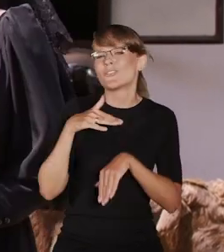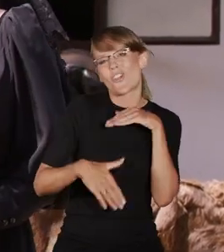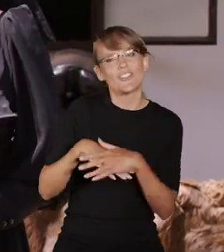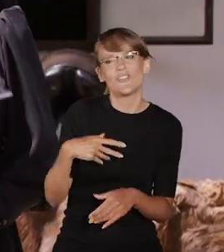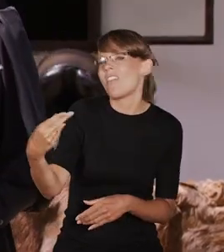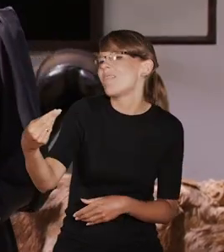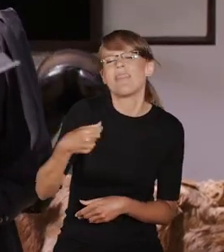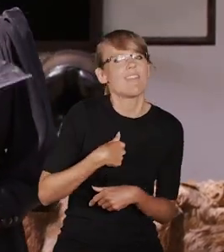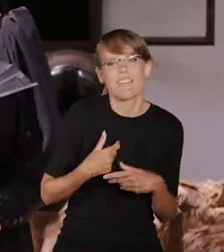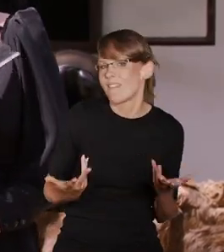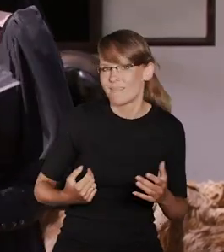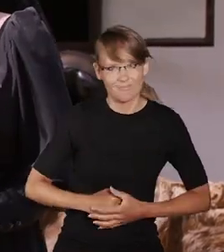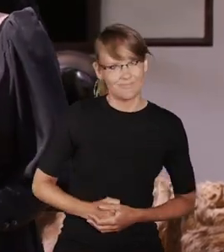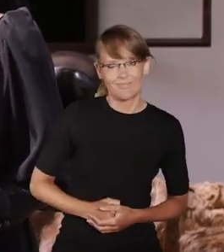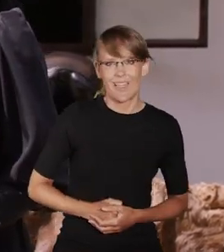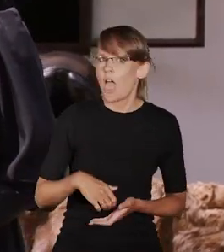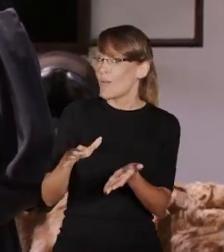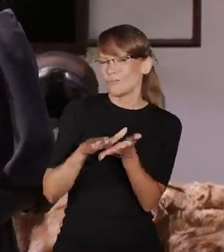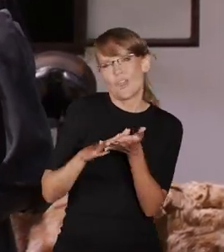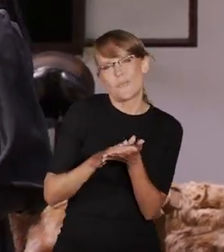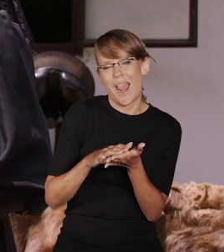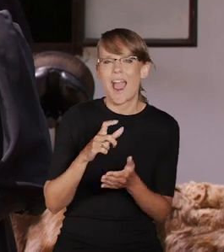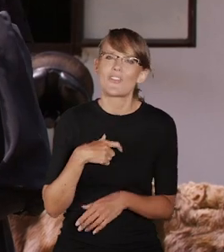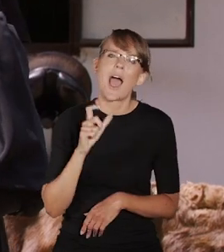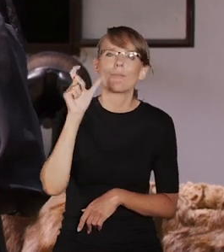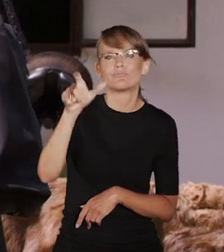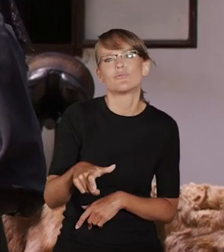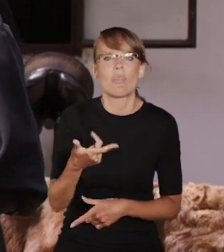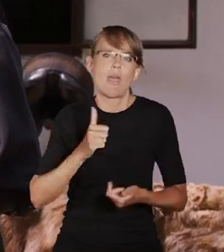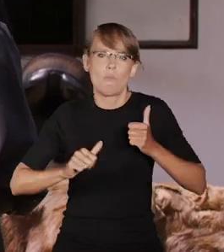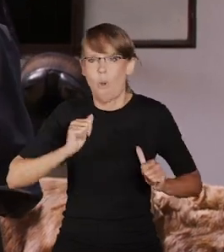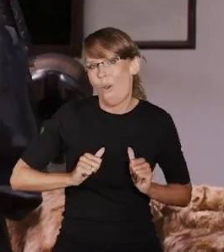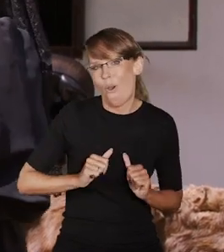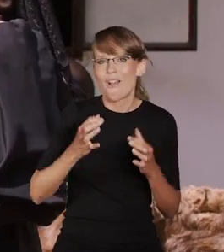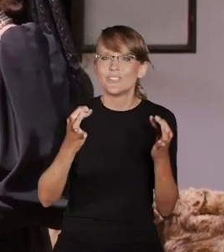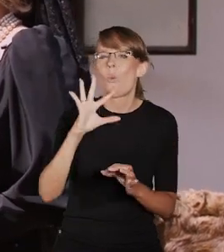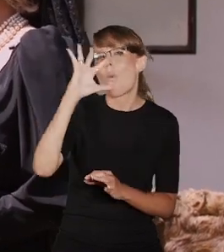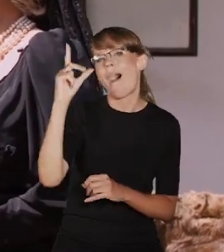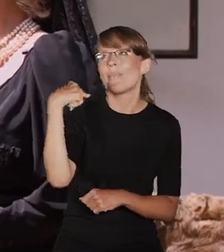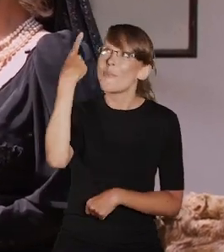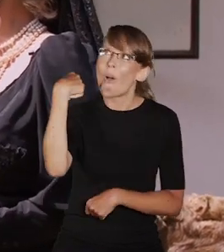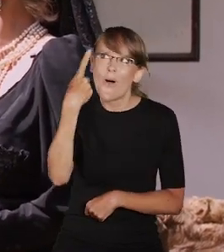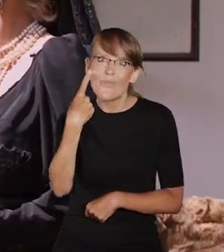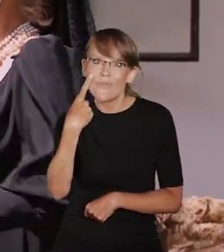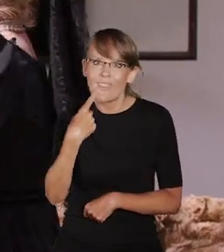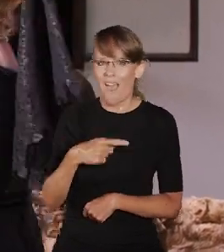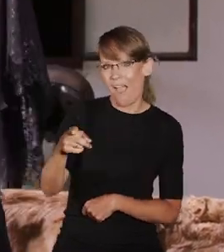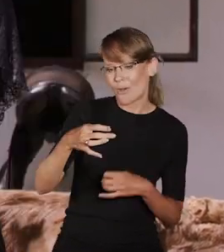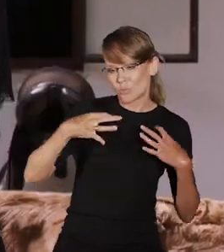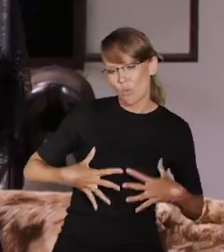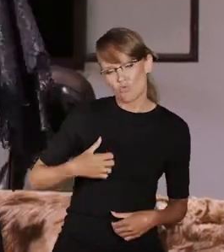co? Może po francusku? Ach, madame! Je vous prie, jestem szczęśliwy, że mi pani nie